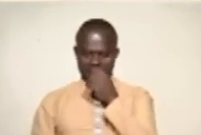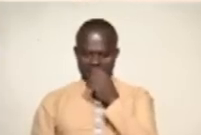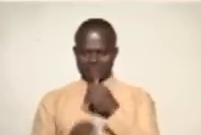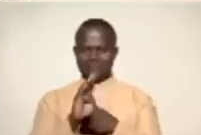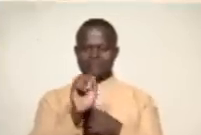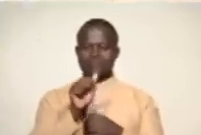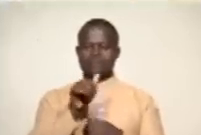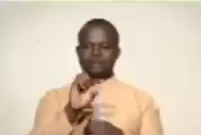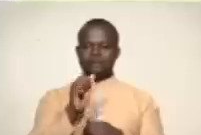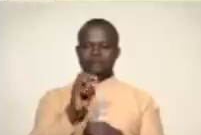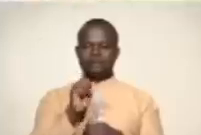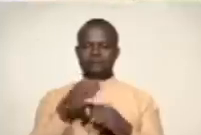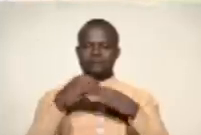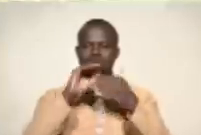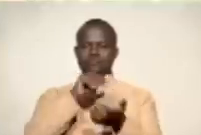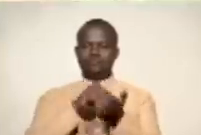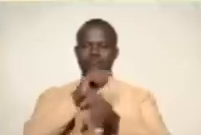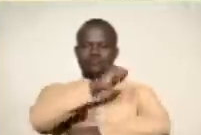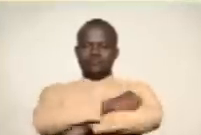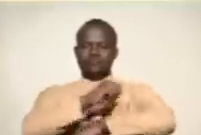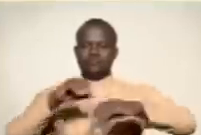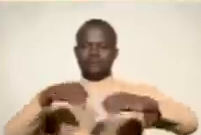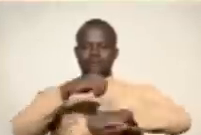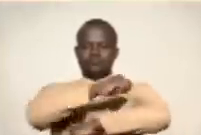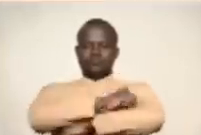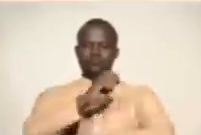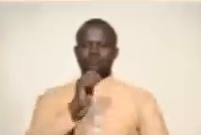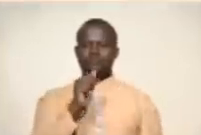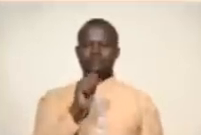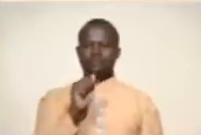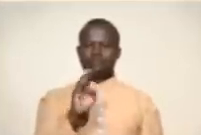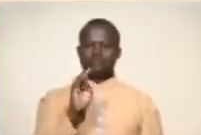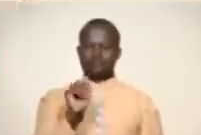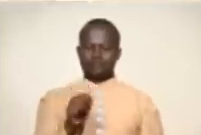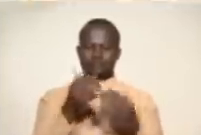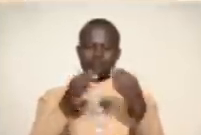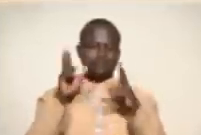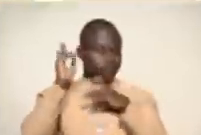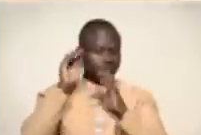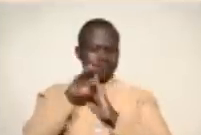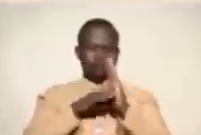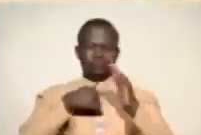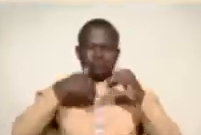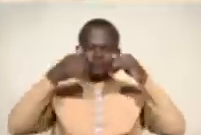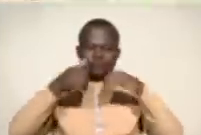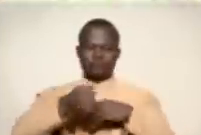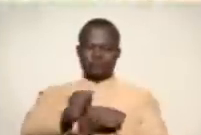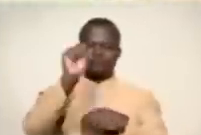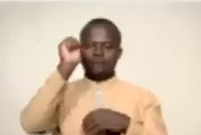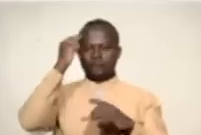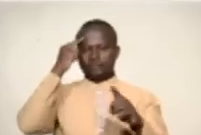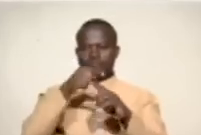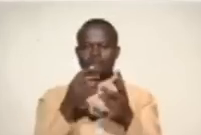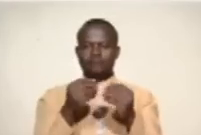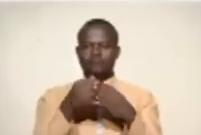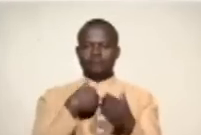Bayigamba Jean Marie Vianney, umuyobozi w'ikigo cy'ishuri cya Groupe Scolaire Matamu mu karere ka Kamonyi, amaze kumva gahunda yiswe Gira Iwawe igamije korohereza